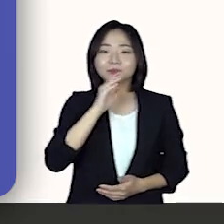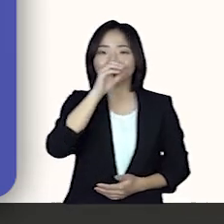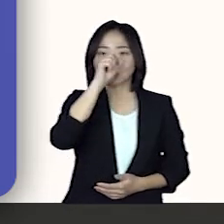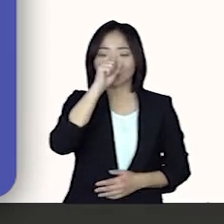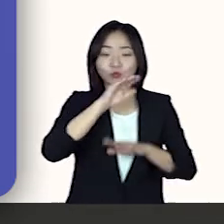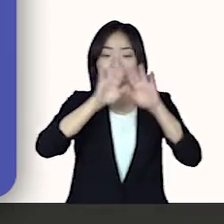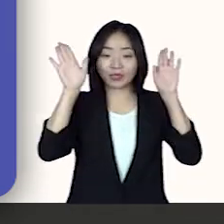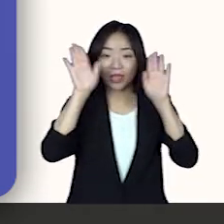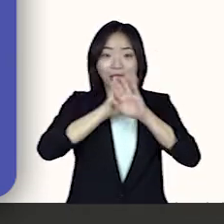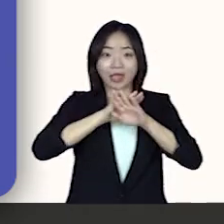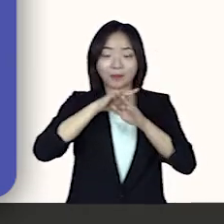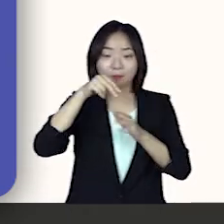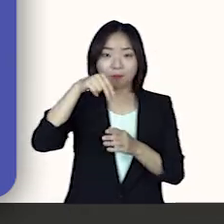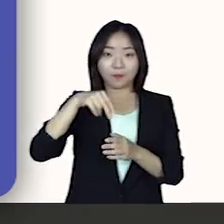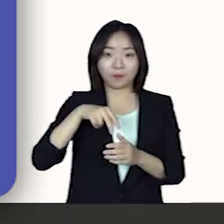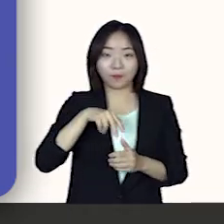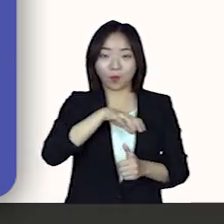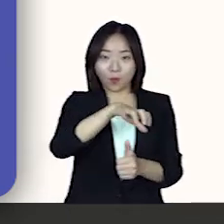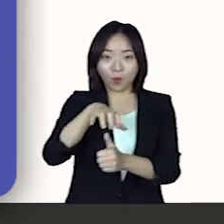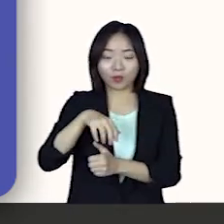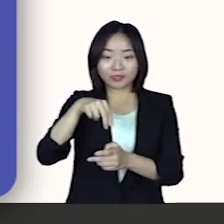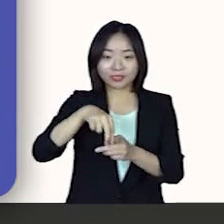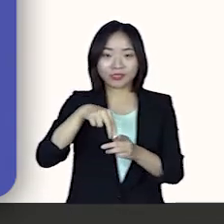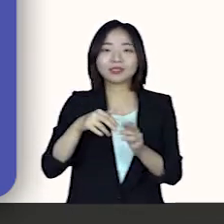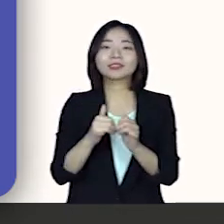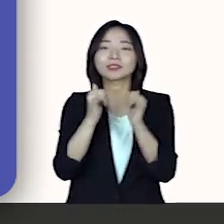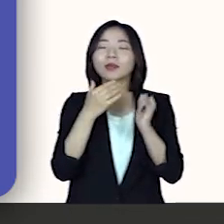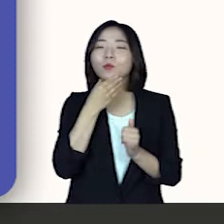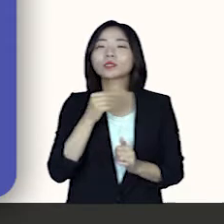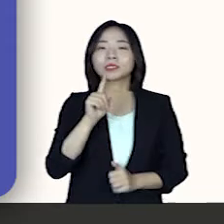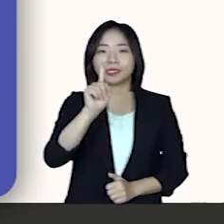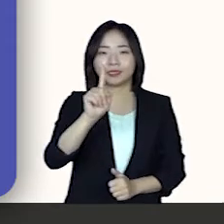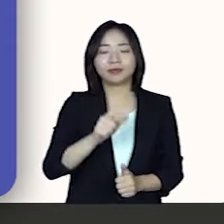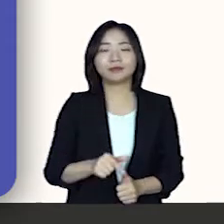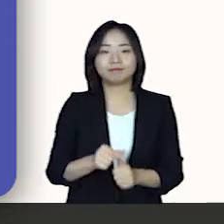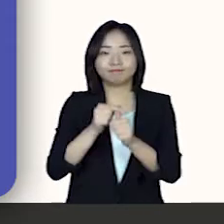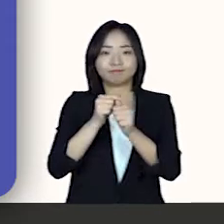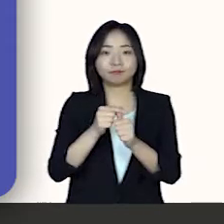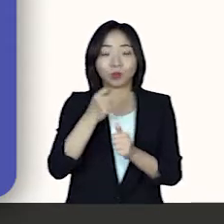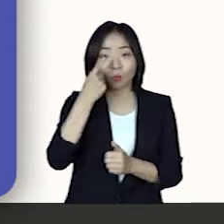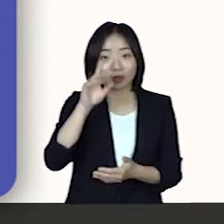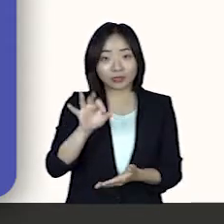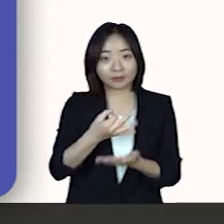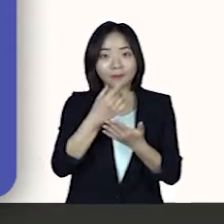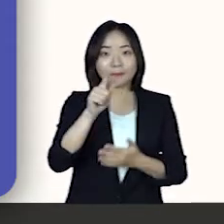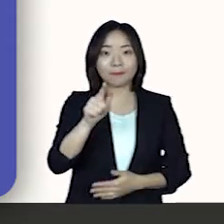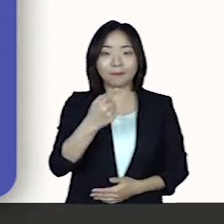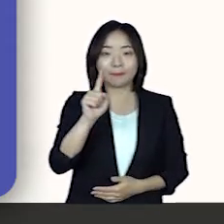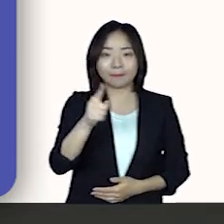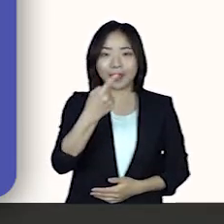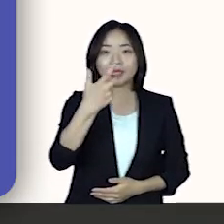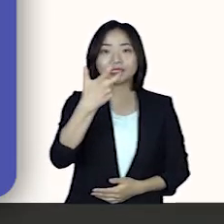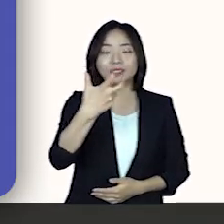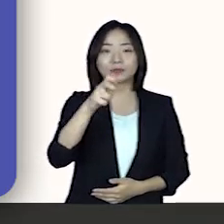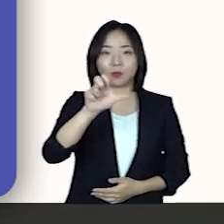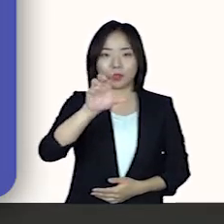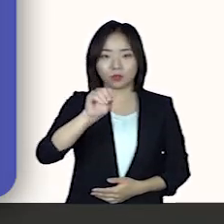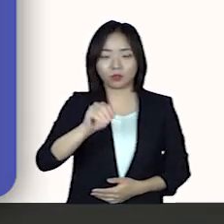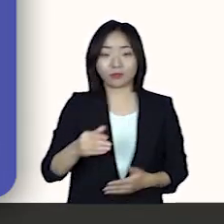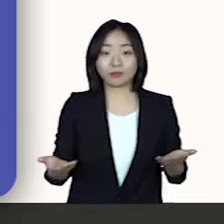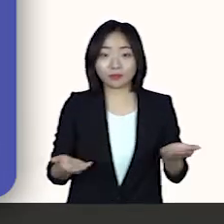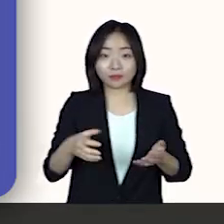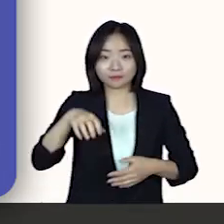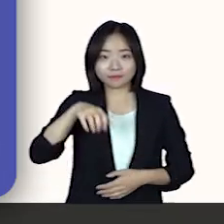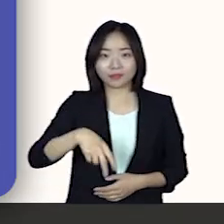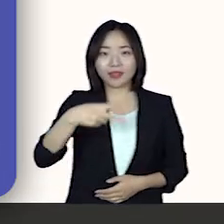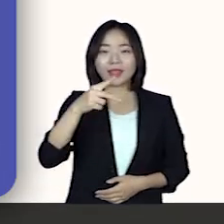야간 보호센터에서 사회복지사 1명을 모집합니다. 임금은 월급 175만원이며 근무지는